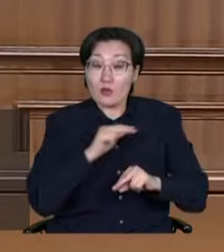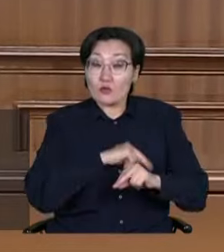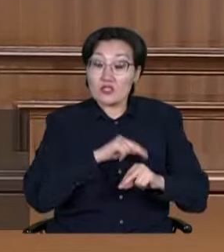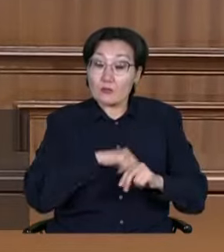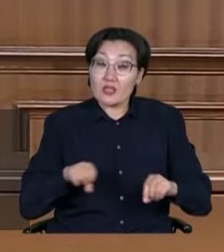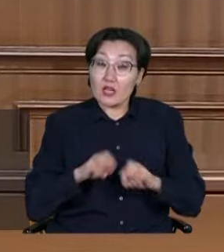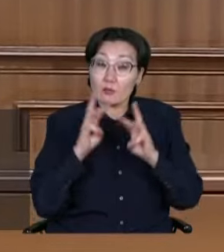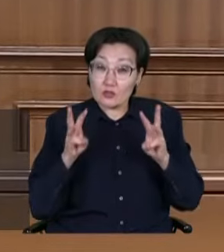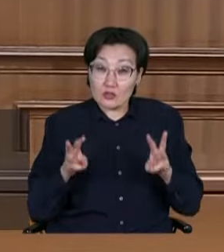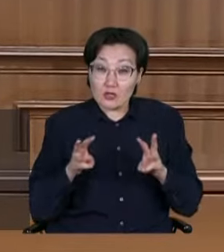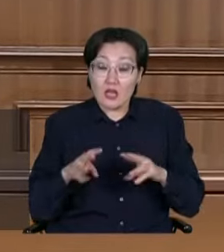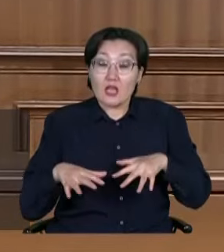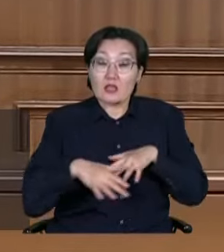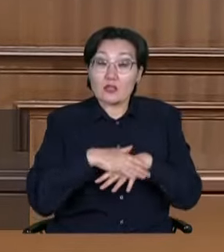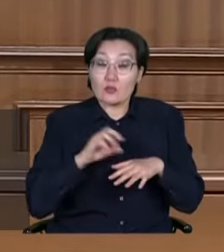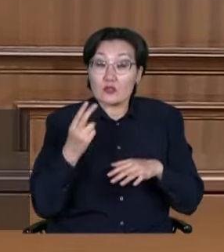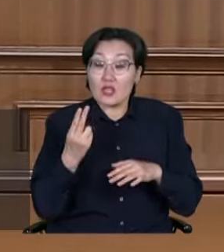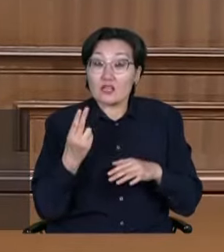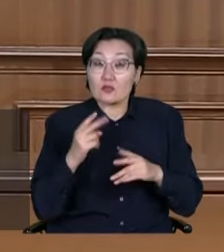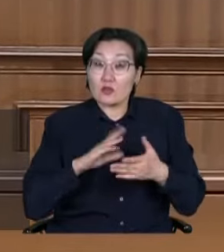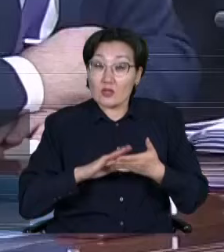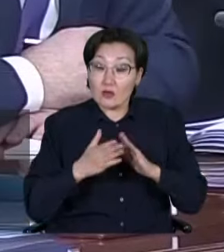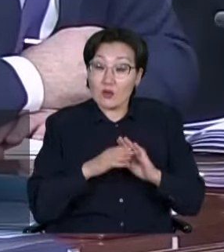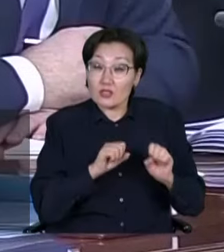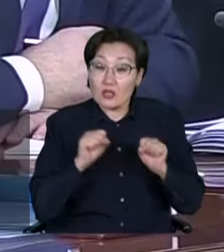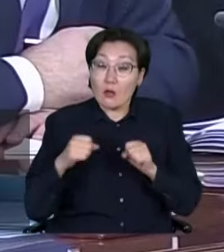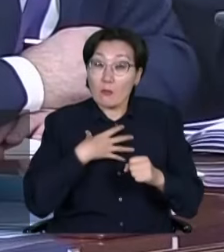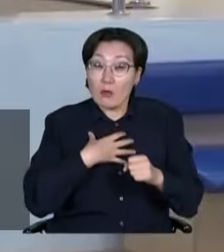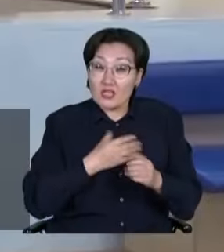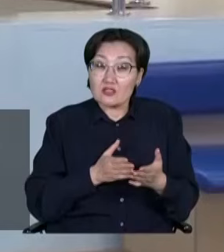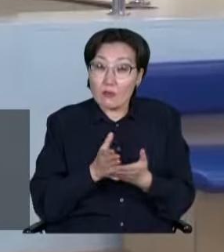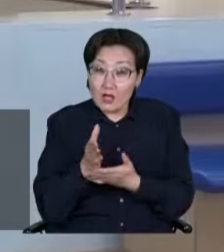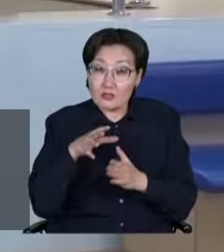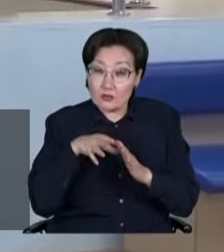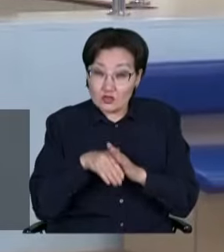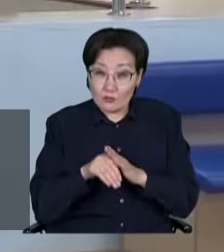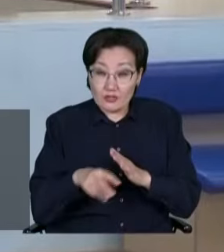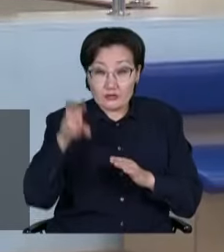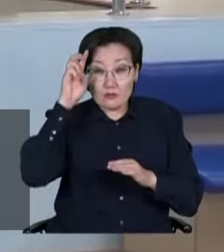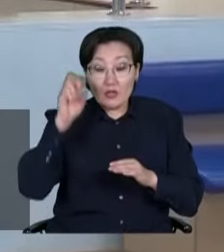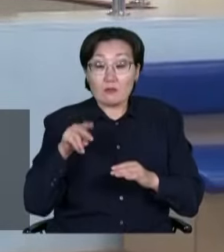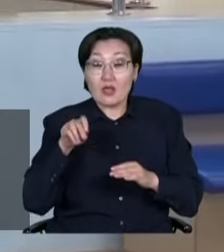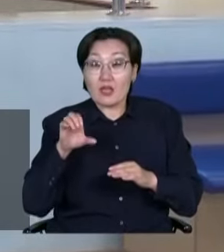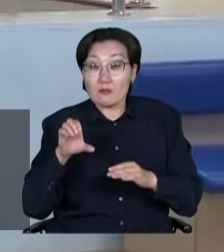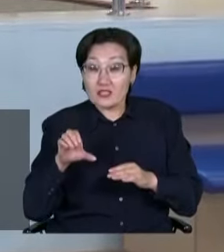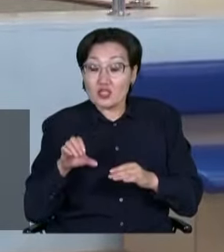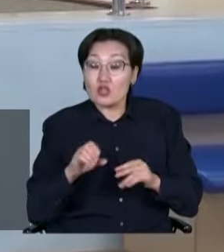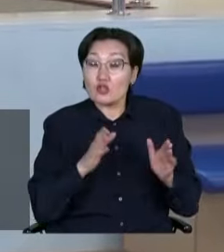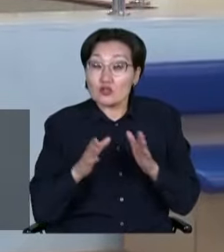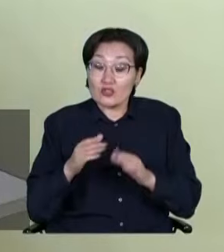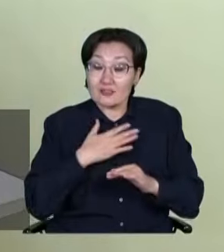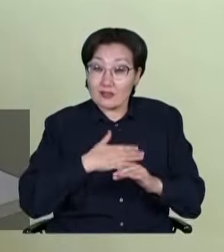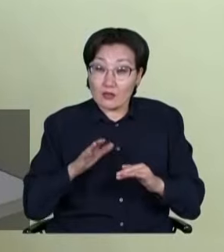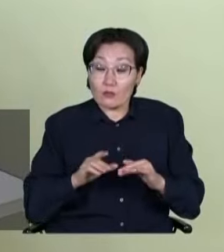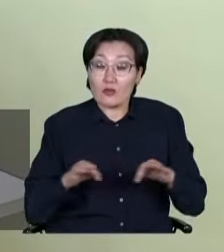қамту халықты әлеуметтік тұрғыдан қорғаудың маңызды бағыты. Мемлекет басшысы мәміш жүйесіне де көңілі толмайтынын айтты.